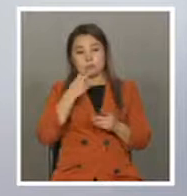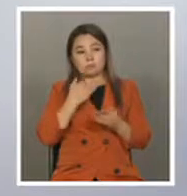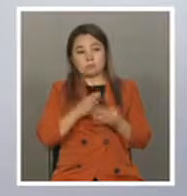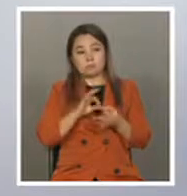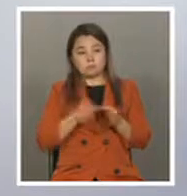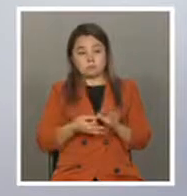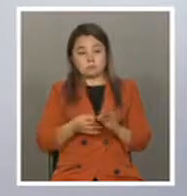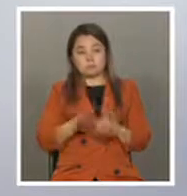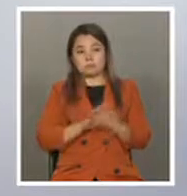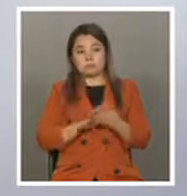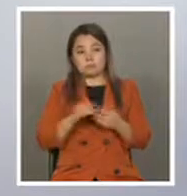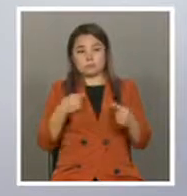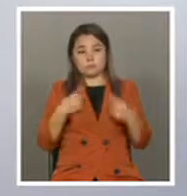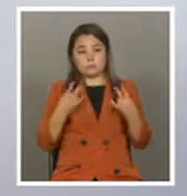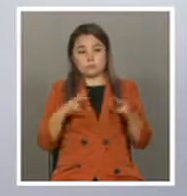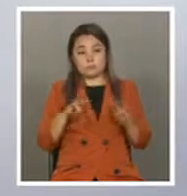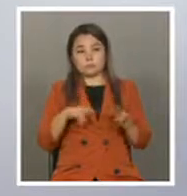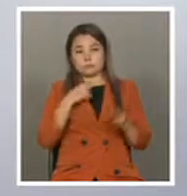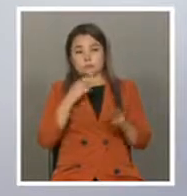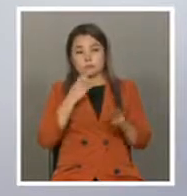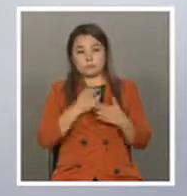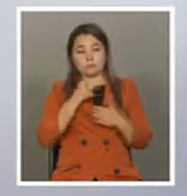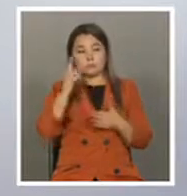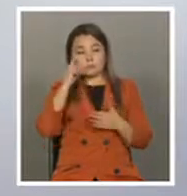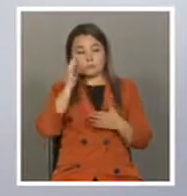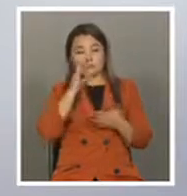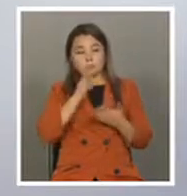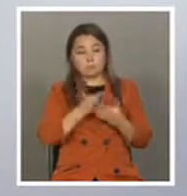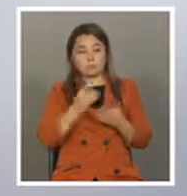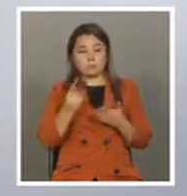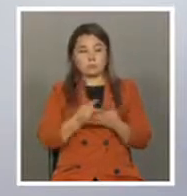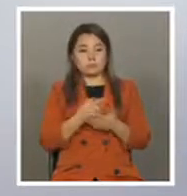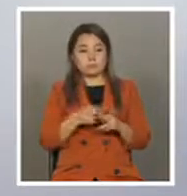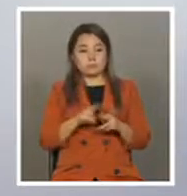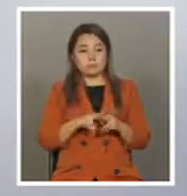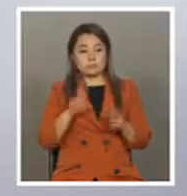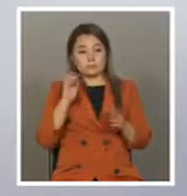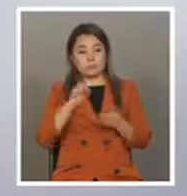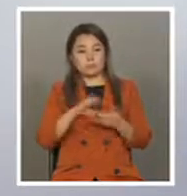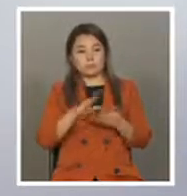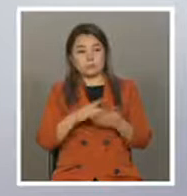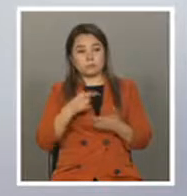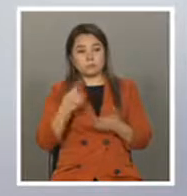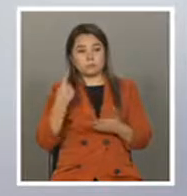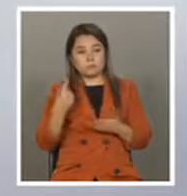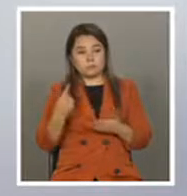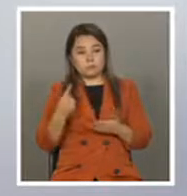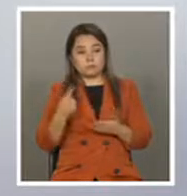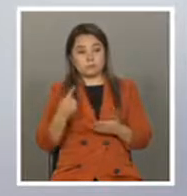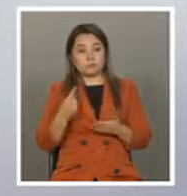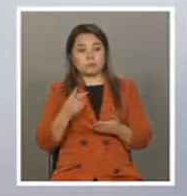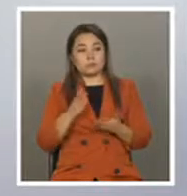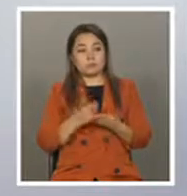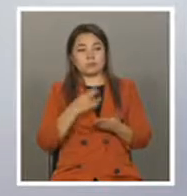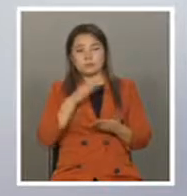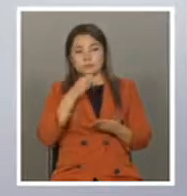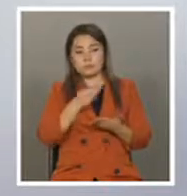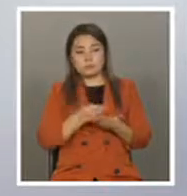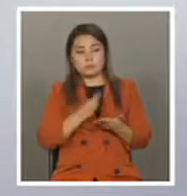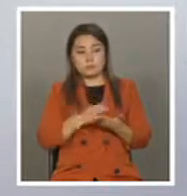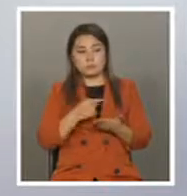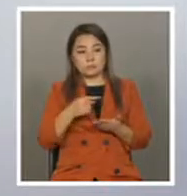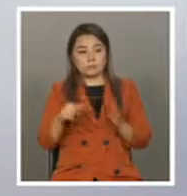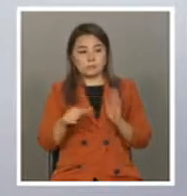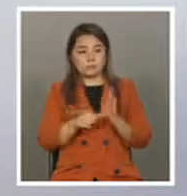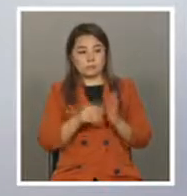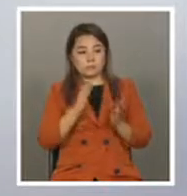қарастырайық. Еш қиналмаңыздар, ойға келген алғашқы екі санды ала салыңыз. Мысалы, минус 1 мен 6. Шынымен де бұл екі санды көбейтсек, минус 6